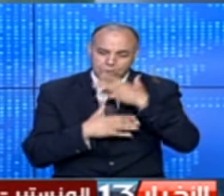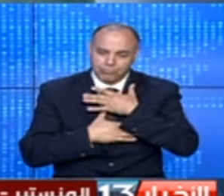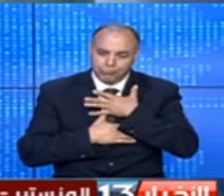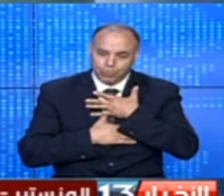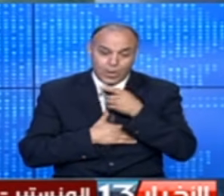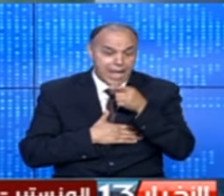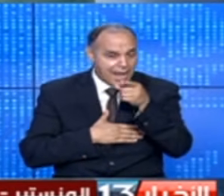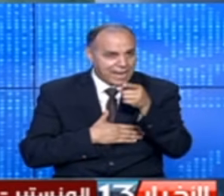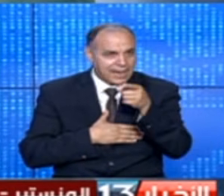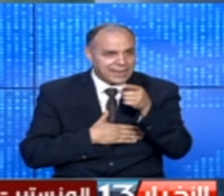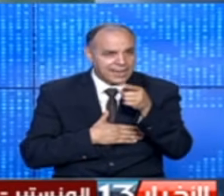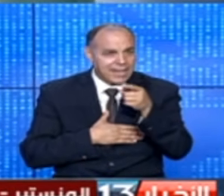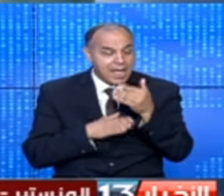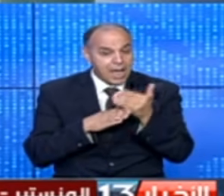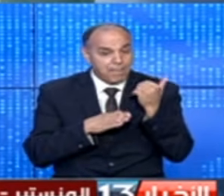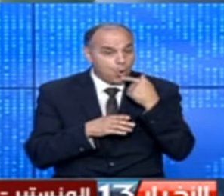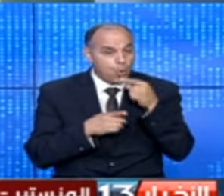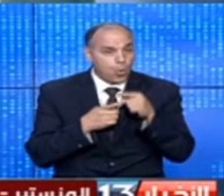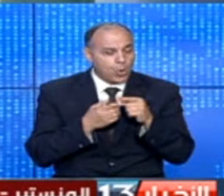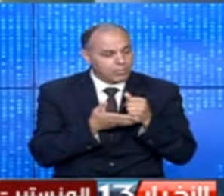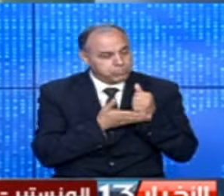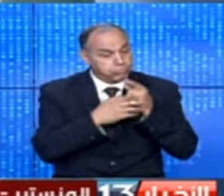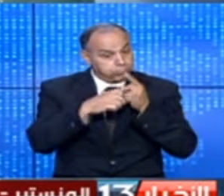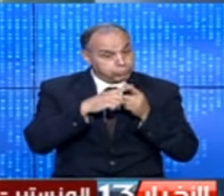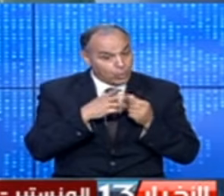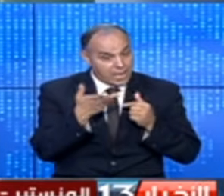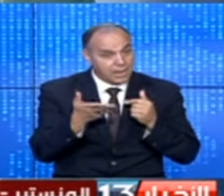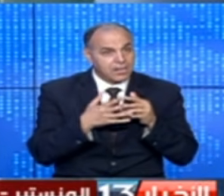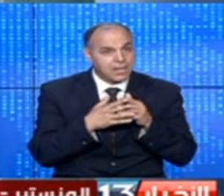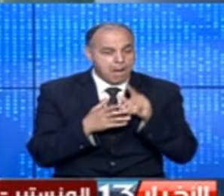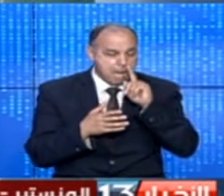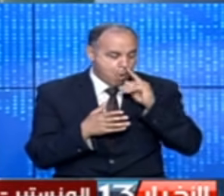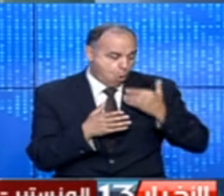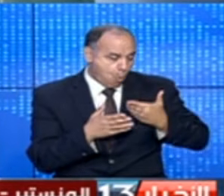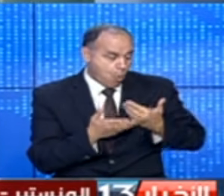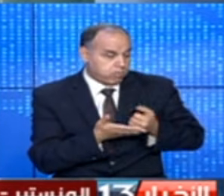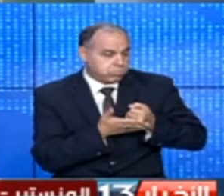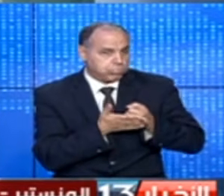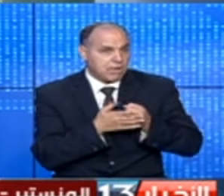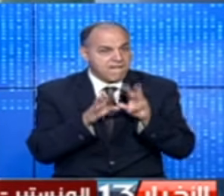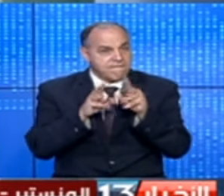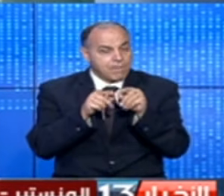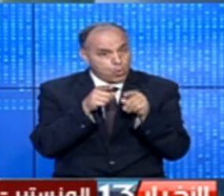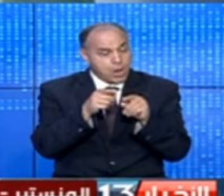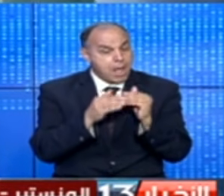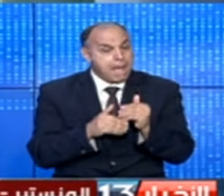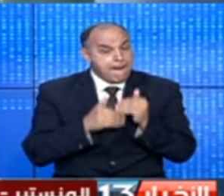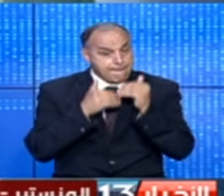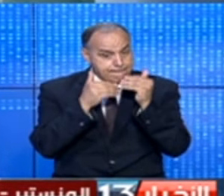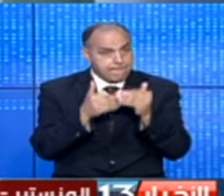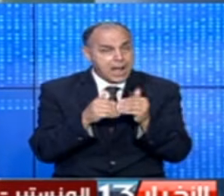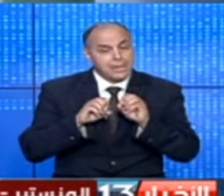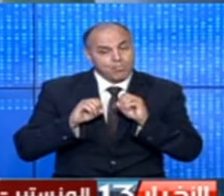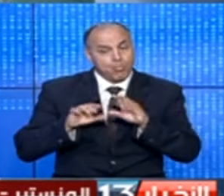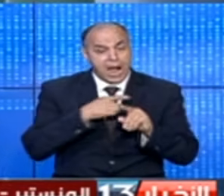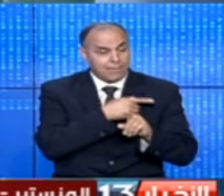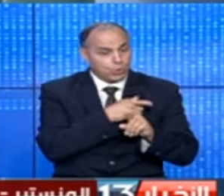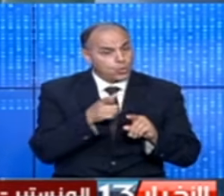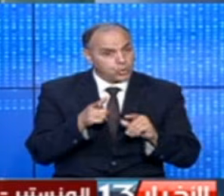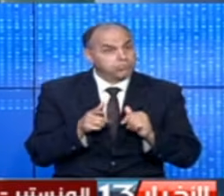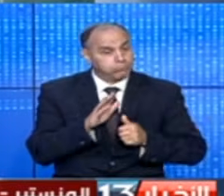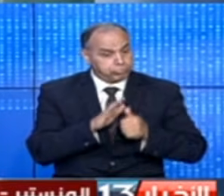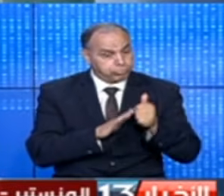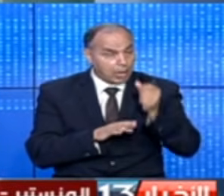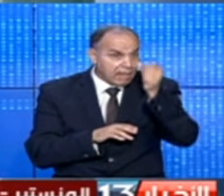به، لأنه بصدق لقى مساندة إيجابية من الولية متاعه أولا ومن العائلة متاعه ثم من المربين متاعه.